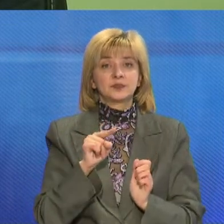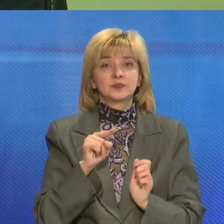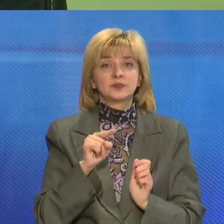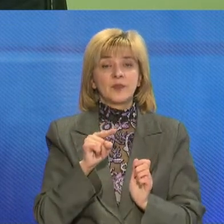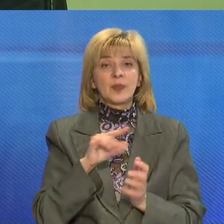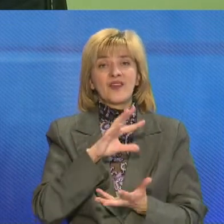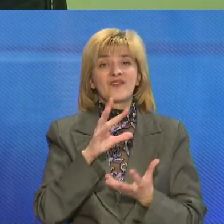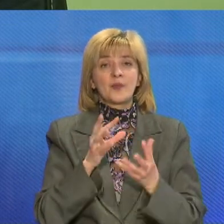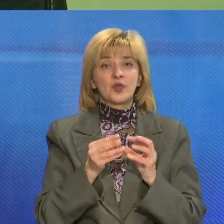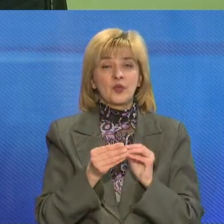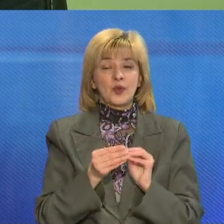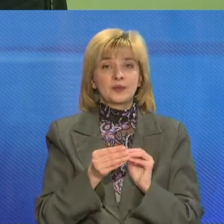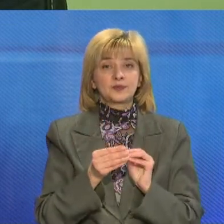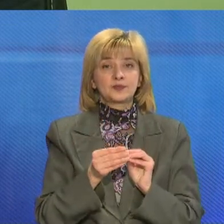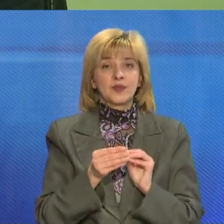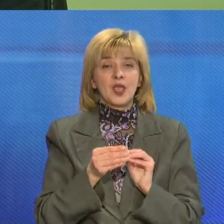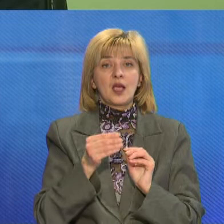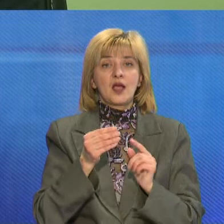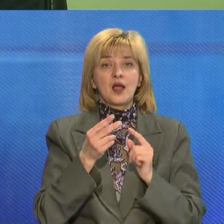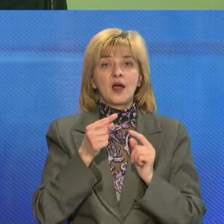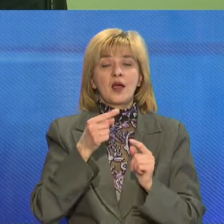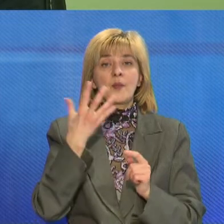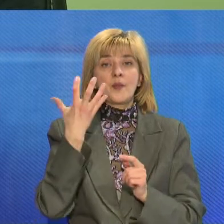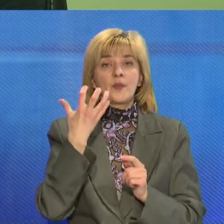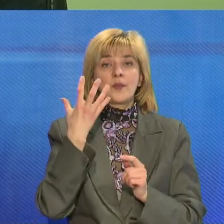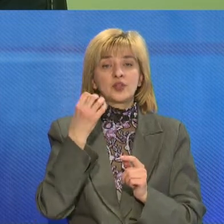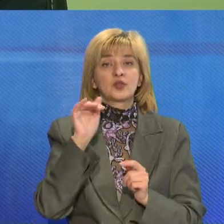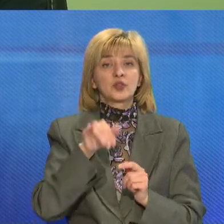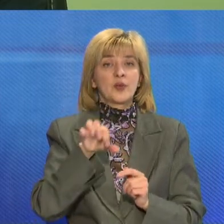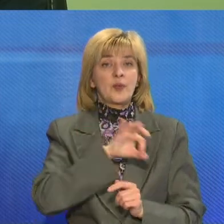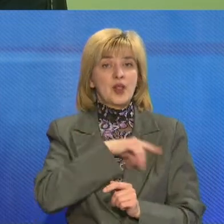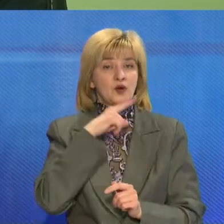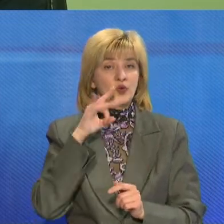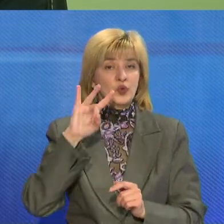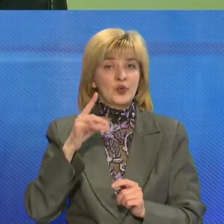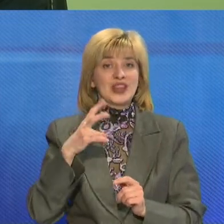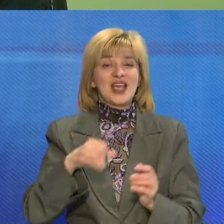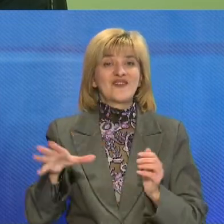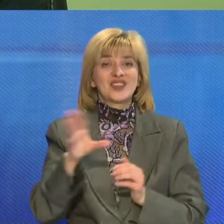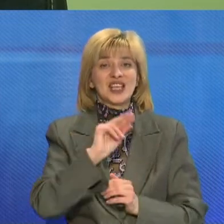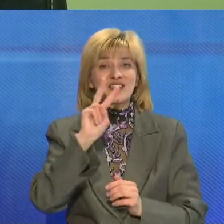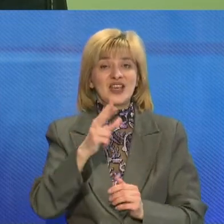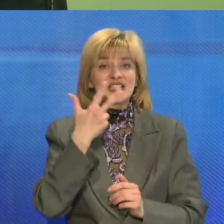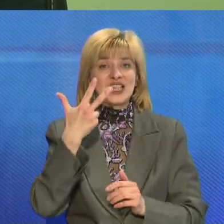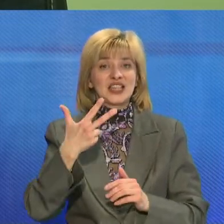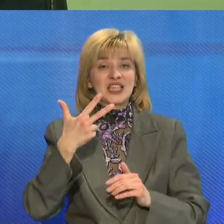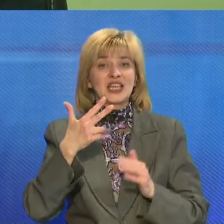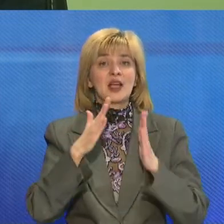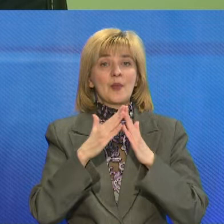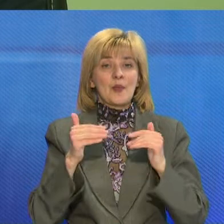в объеме 500 000 белорусских рублей на все наши 23 базы.